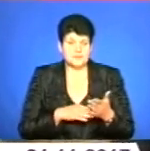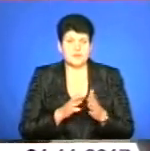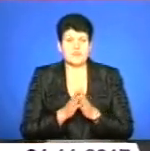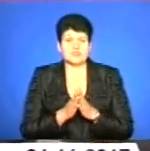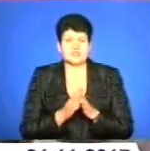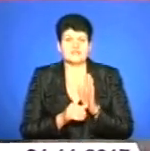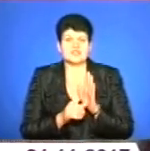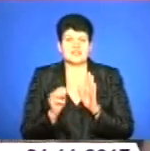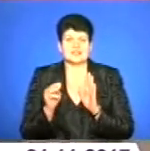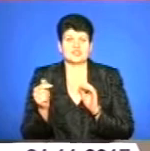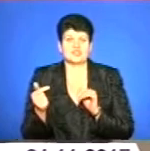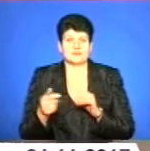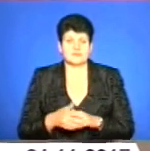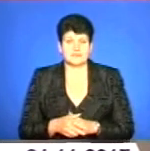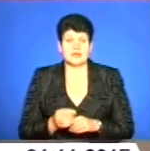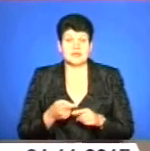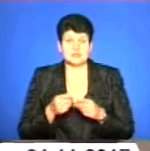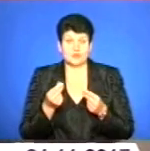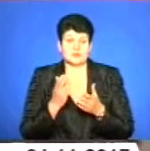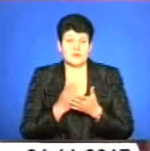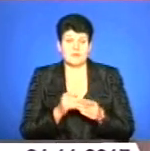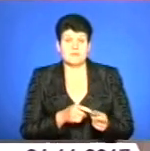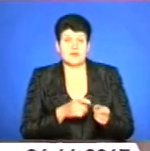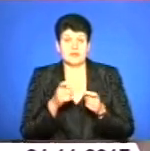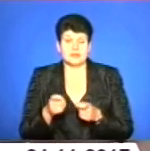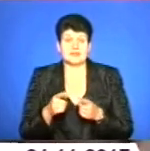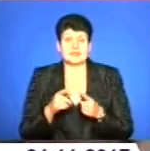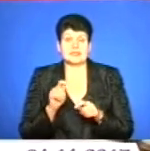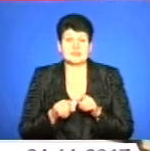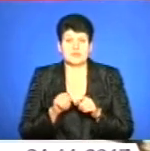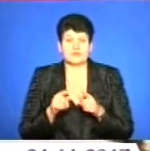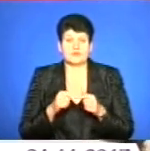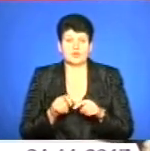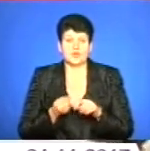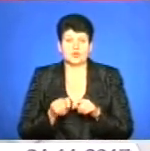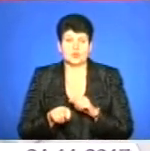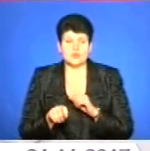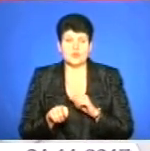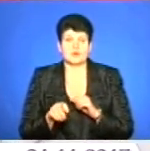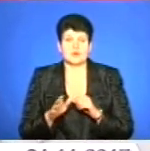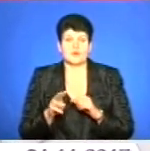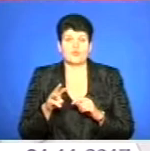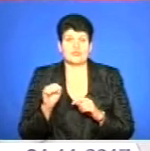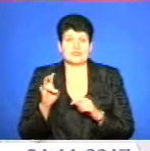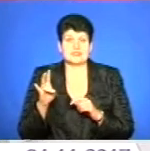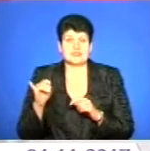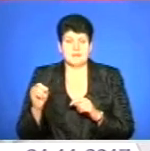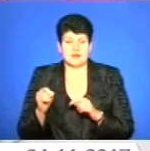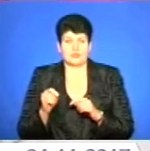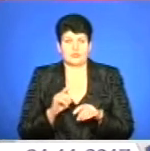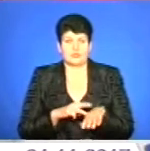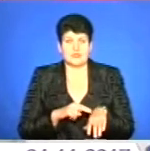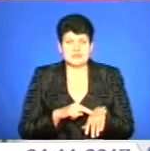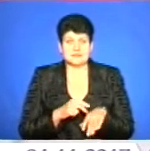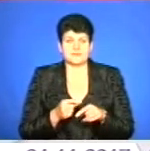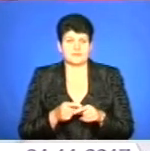просив 6 тисяч гривень. Ці кошти він мав передати інспектору відділу контролю за правопорушеннями управління муніципальної поліції. На